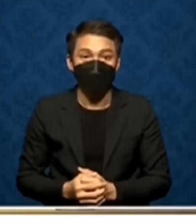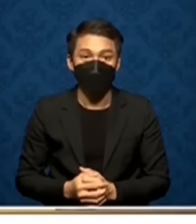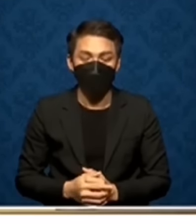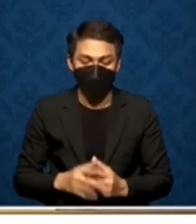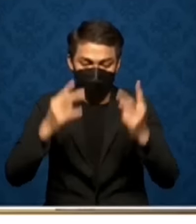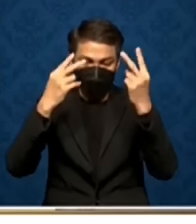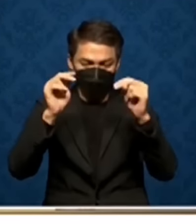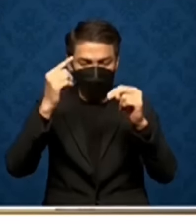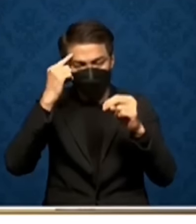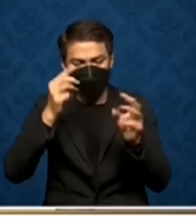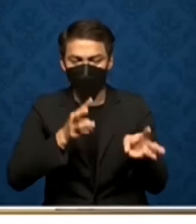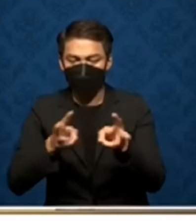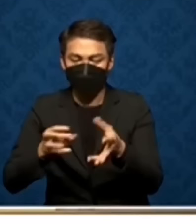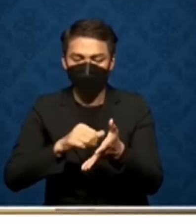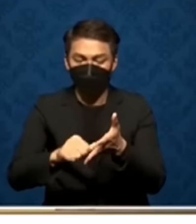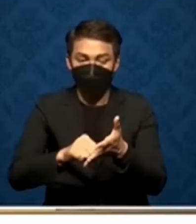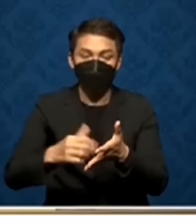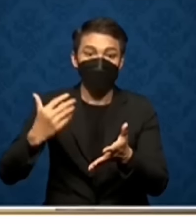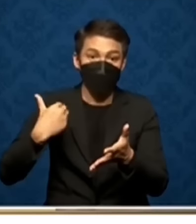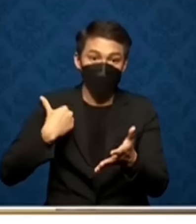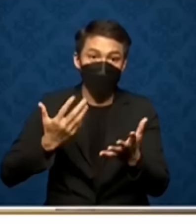ธีจะแก้ปัญหาความยากจนไหม